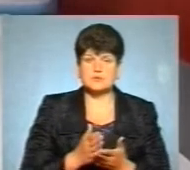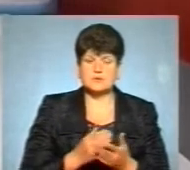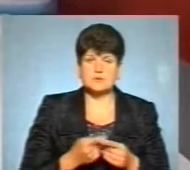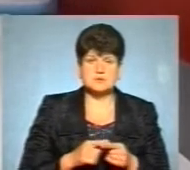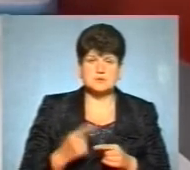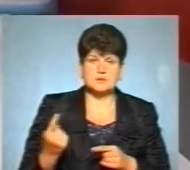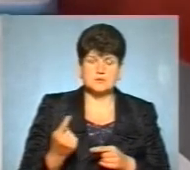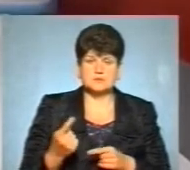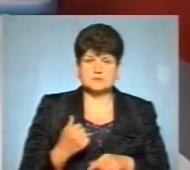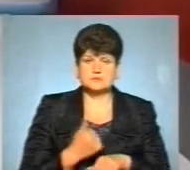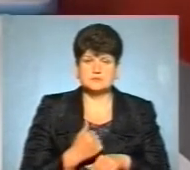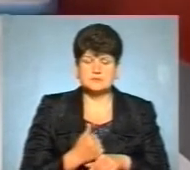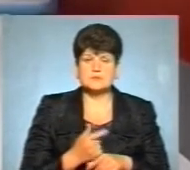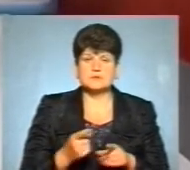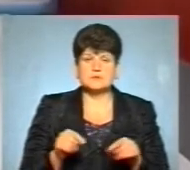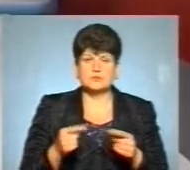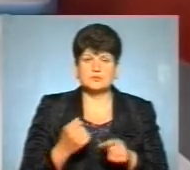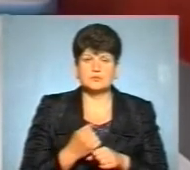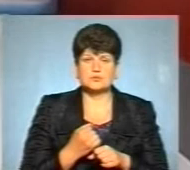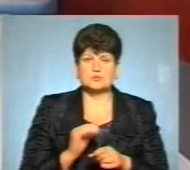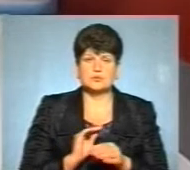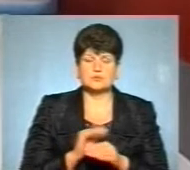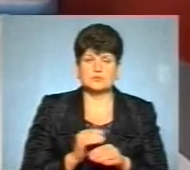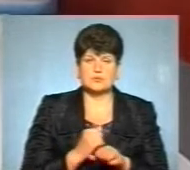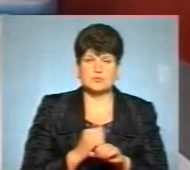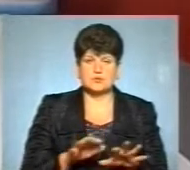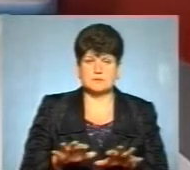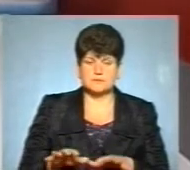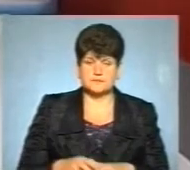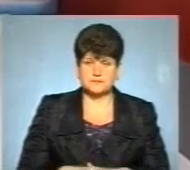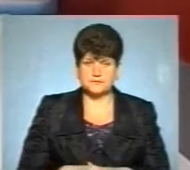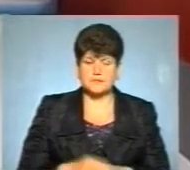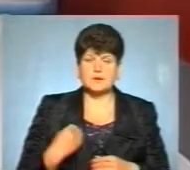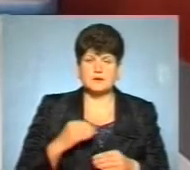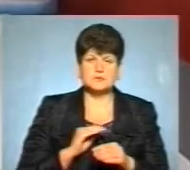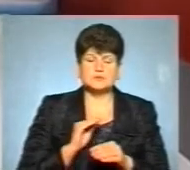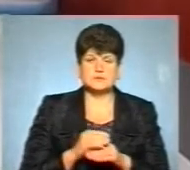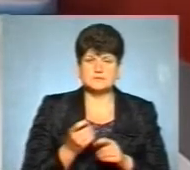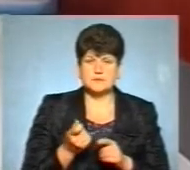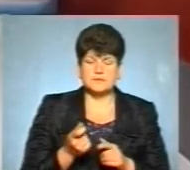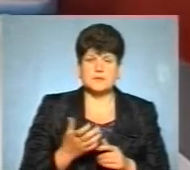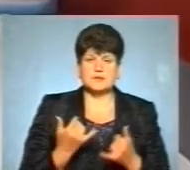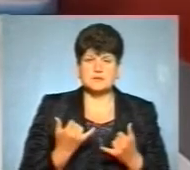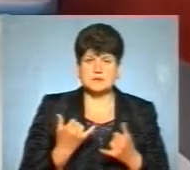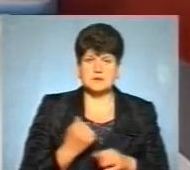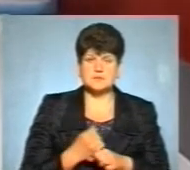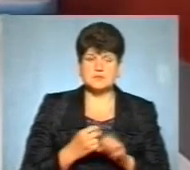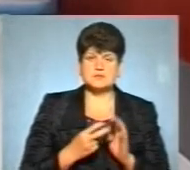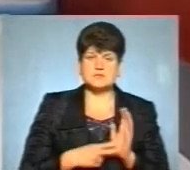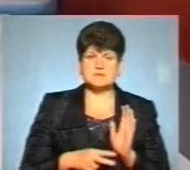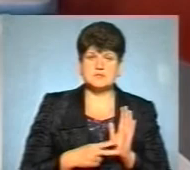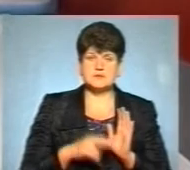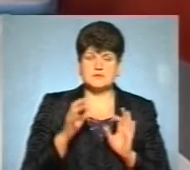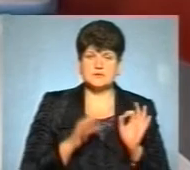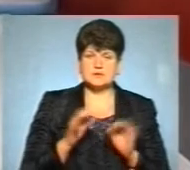з найключових аспектів, де створюються додаткові робочі місця. Власне, я трохи цифр додам. За даними Open Data Bot, зараз працює